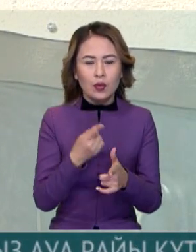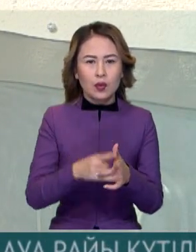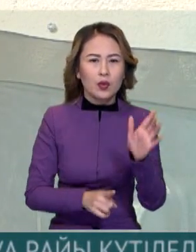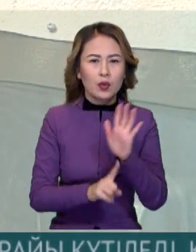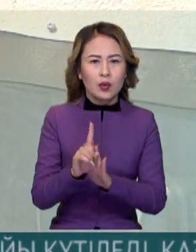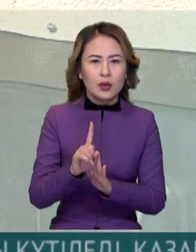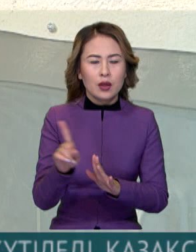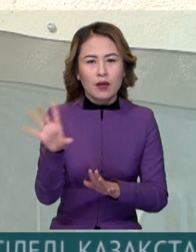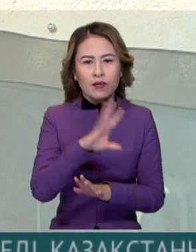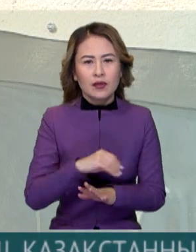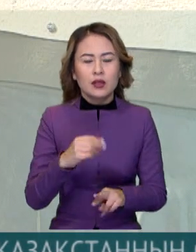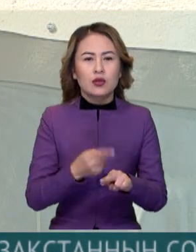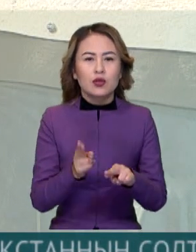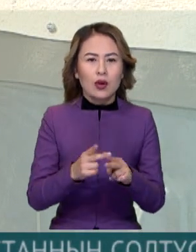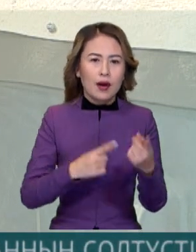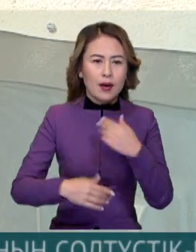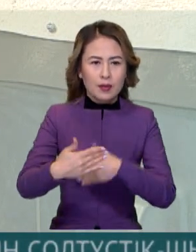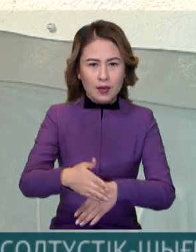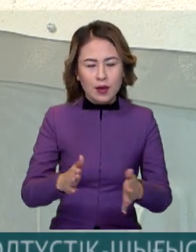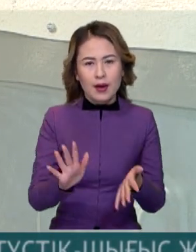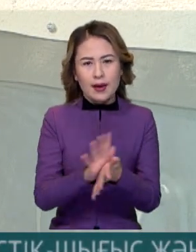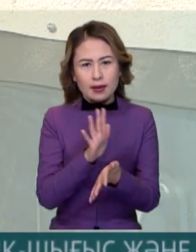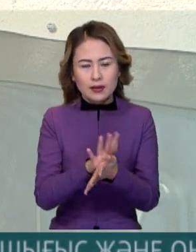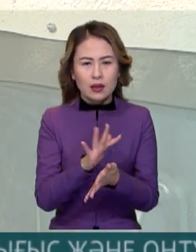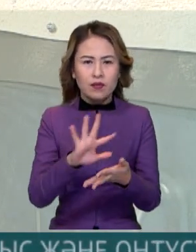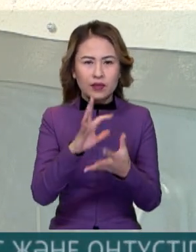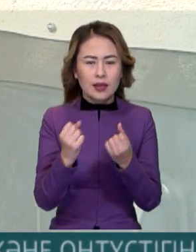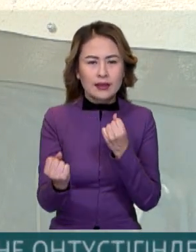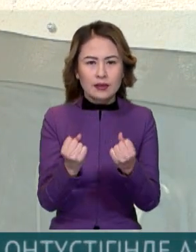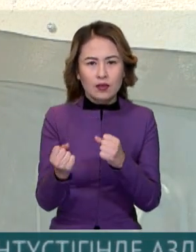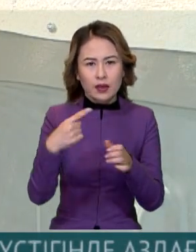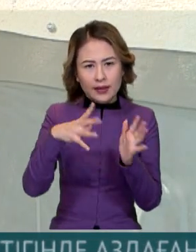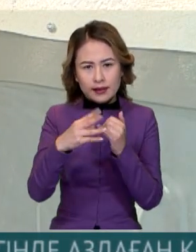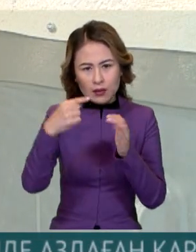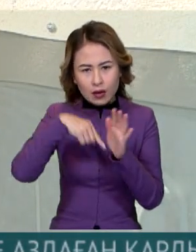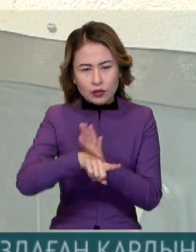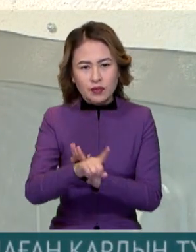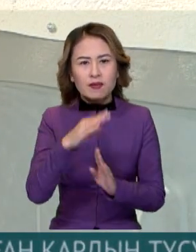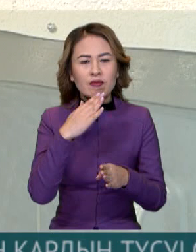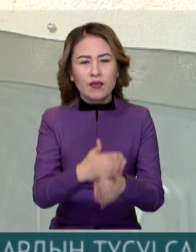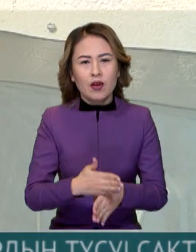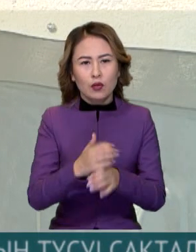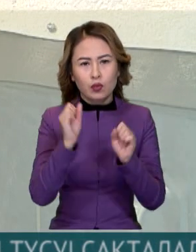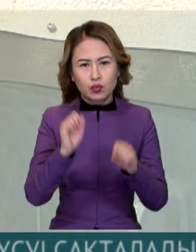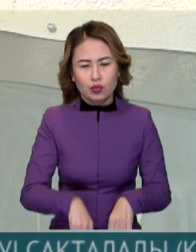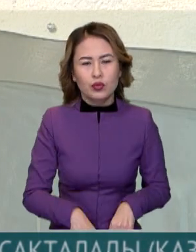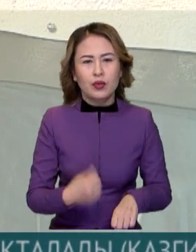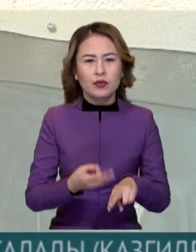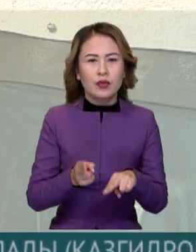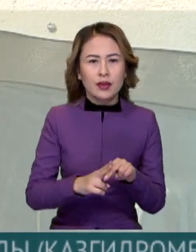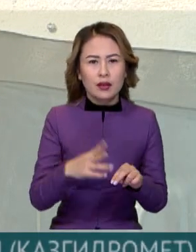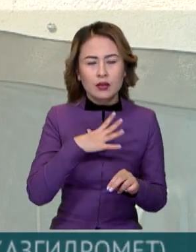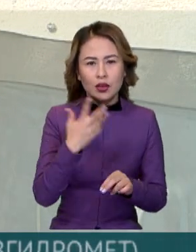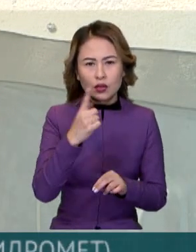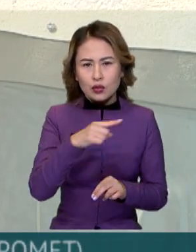мына қоқыс жәшігі қайта өңделетін қағаз, картон шыны секілді заттарды жер астында сақтау жүйесімен тиімді. Сыйымдылығы 3